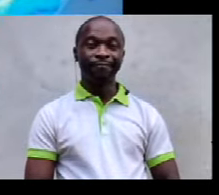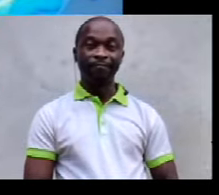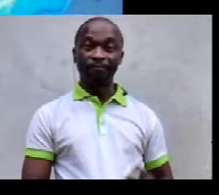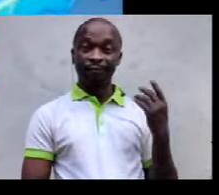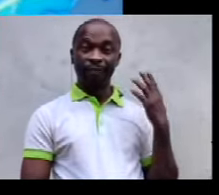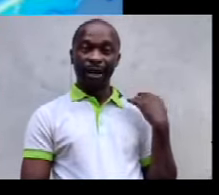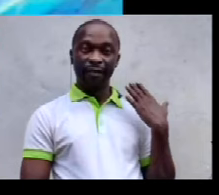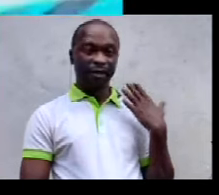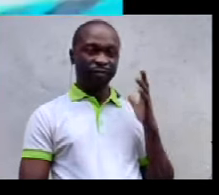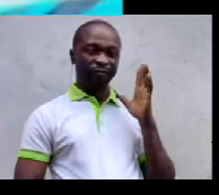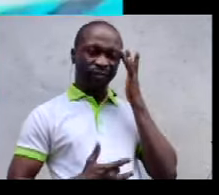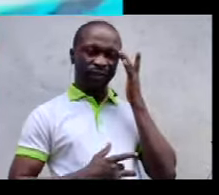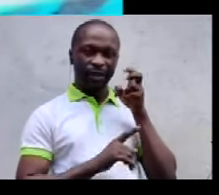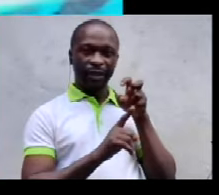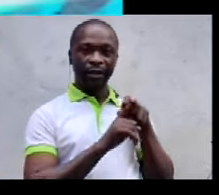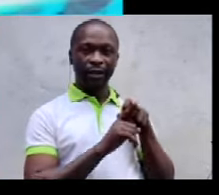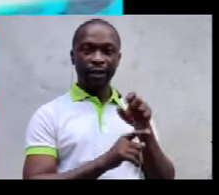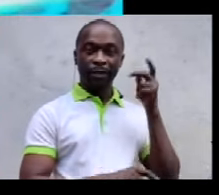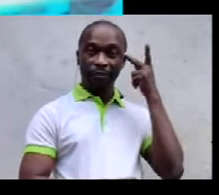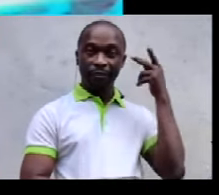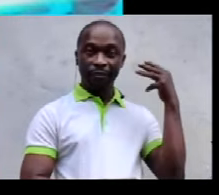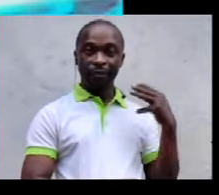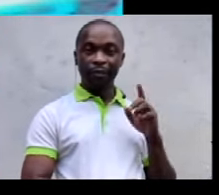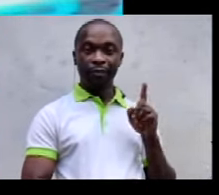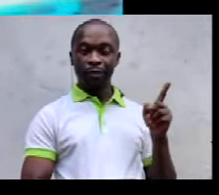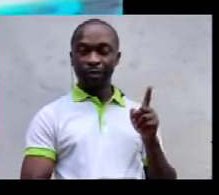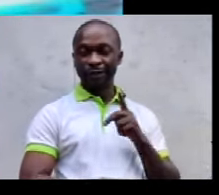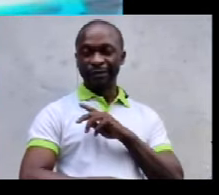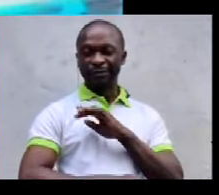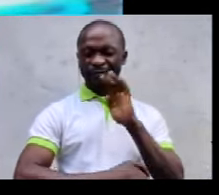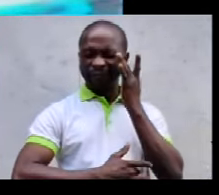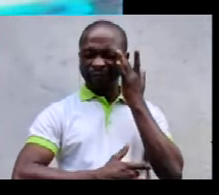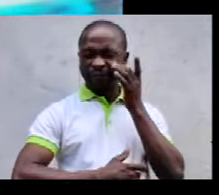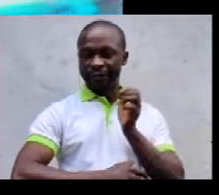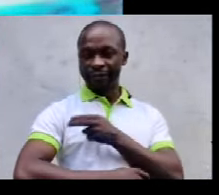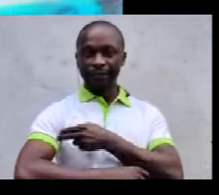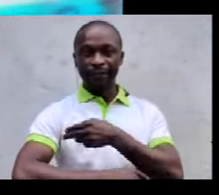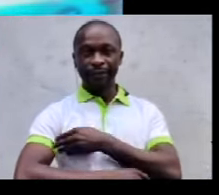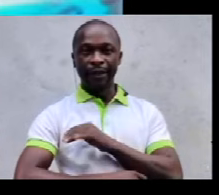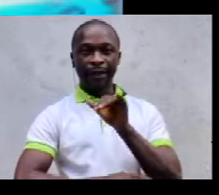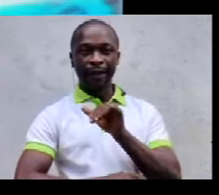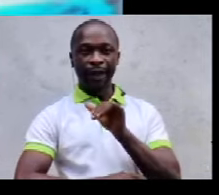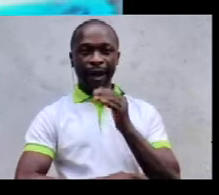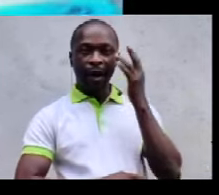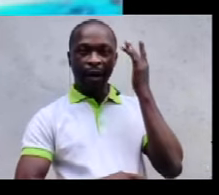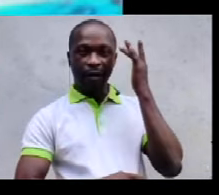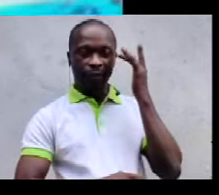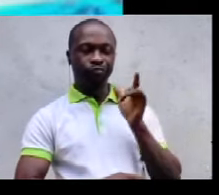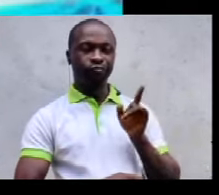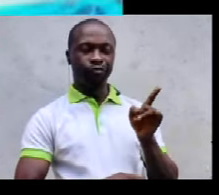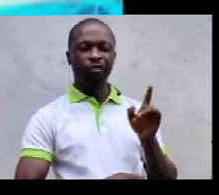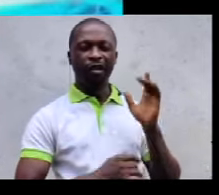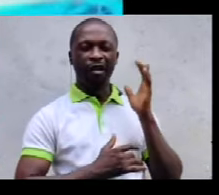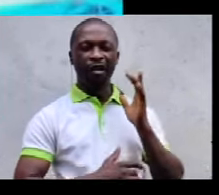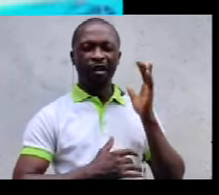Cela fait 18 jours que le Premier ministre Ahmed Bakayoko a quitté la Côte d'Ivoire pour des raisons de santé. Pour assurer